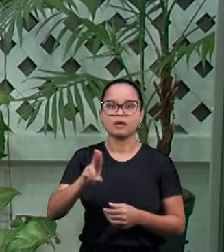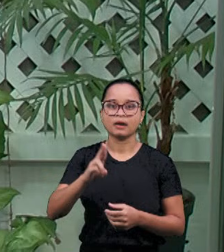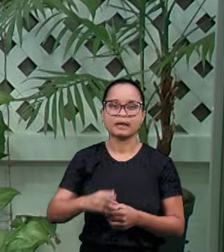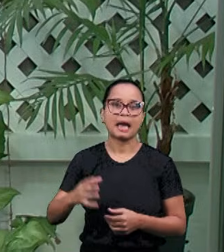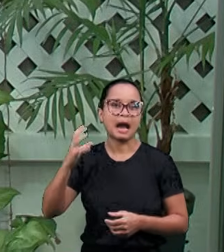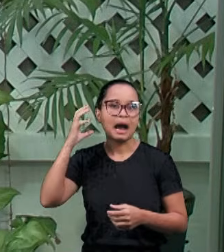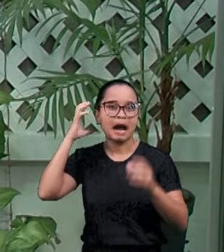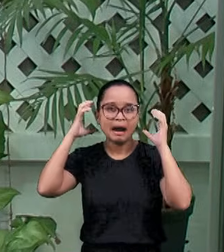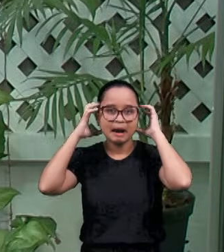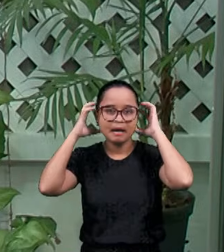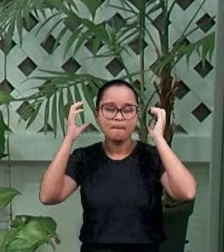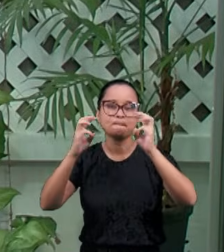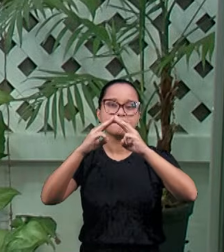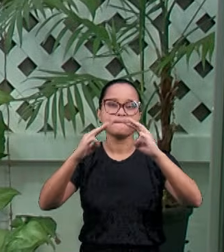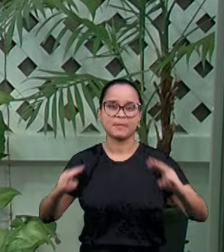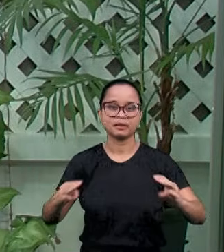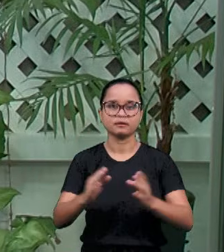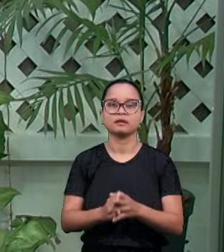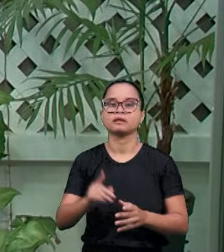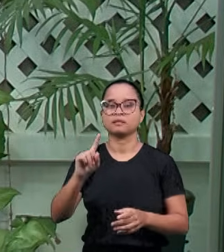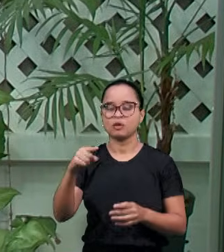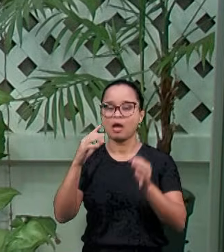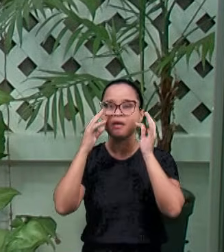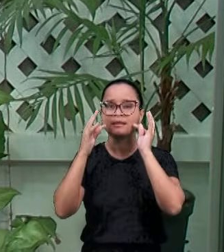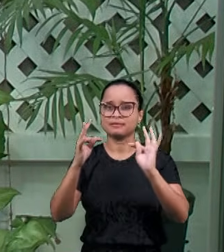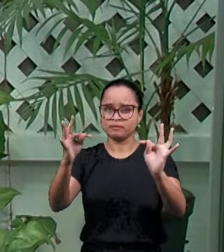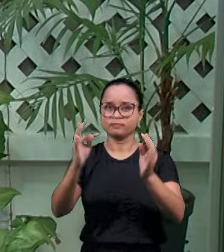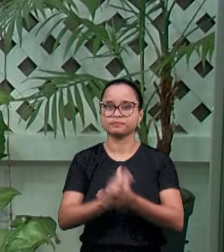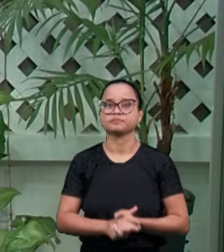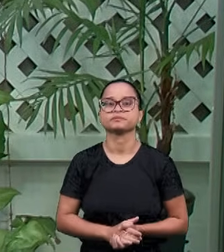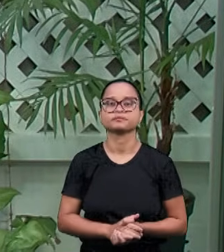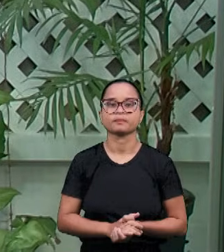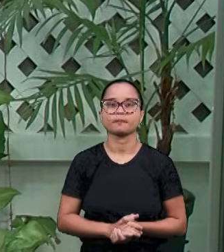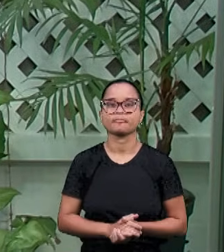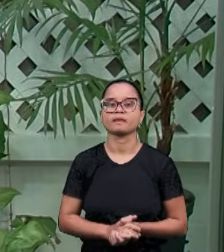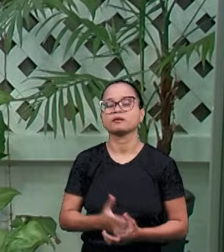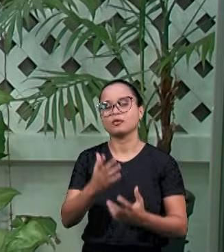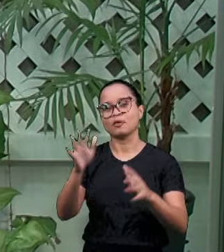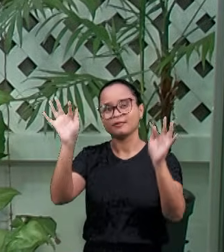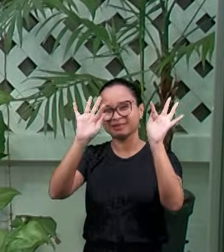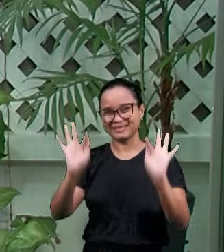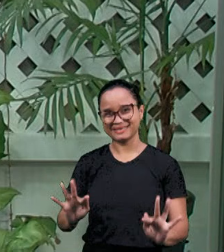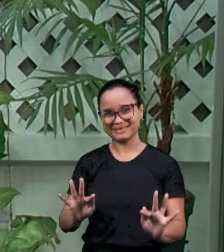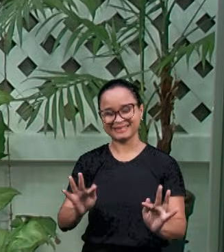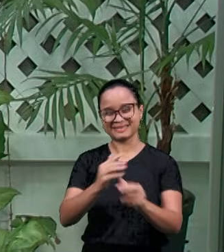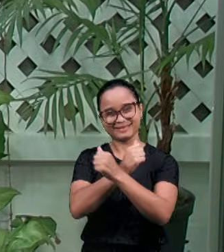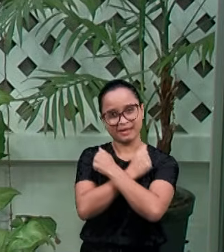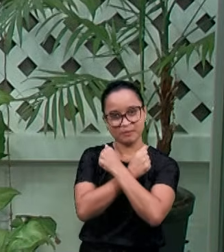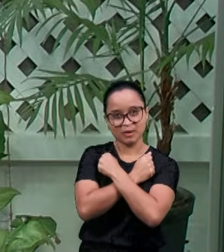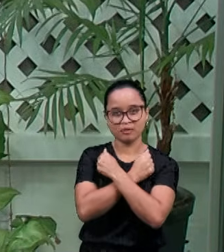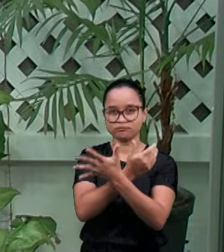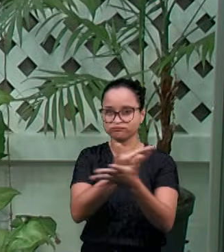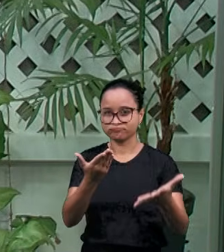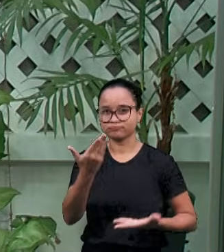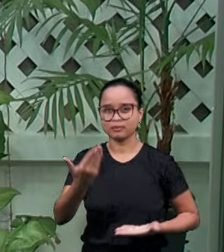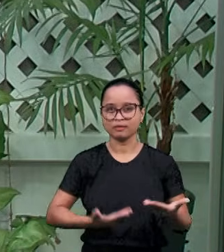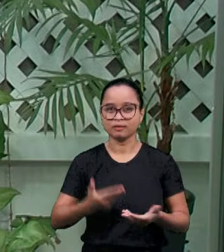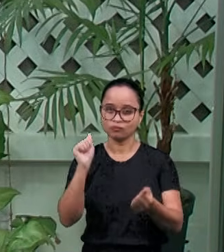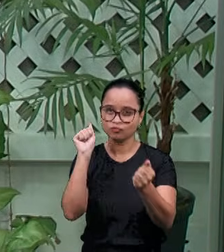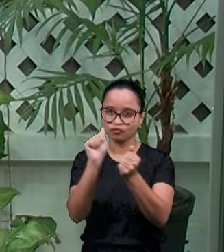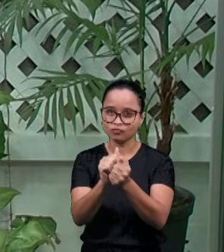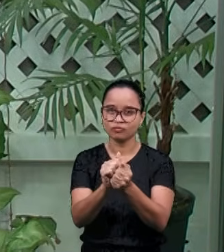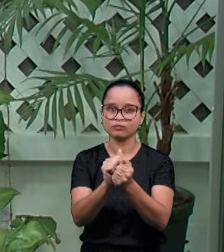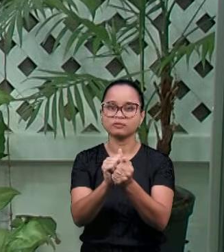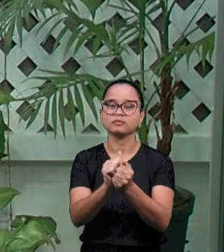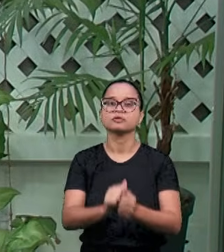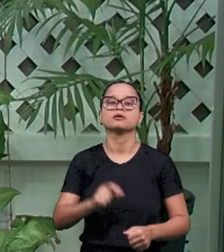Manaïm. Et nous sommes très heureux. Nous saluons ces frères. Ils font partie de ce